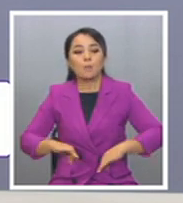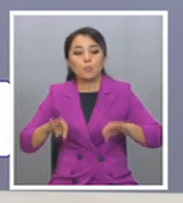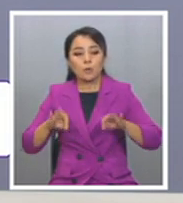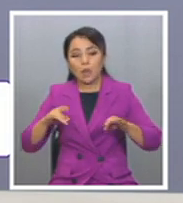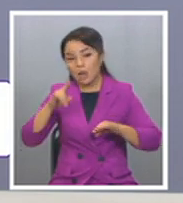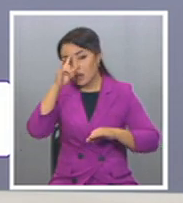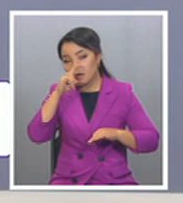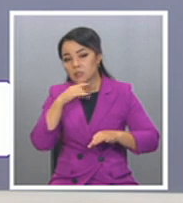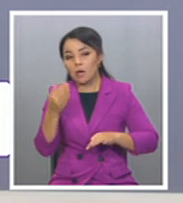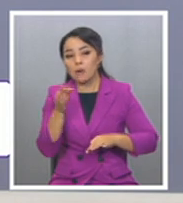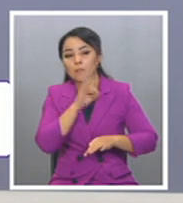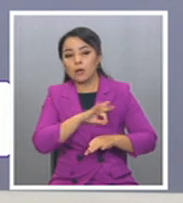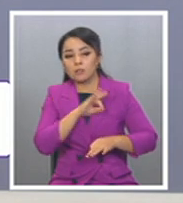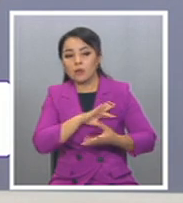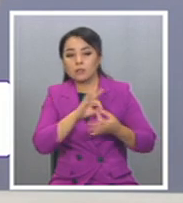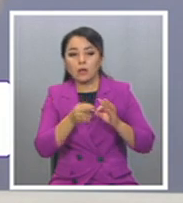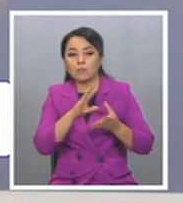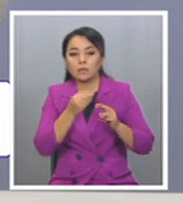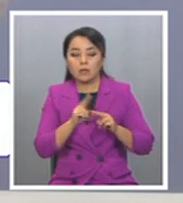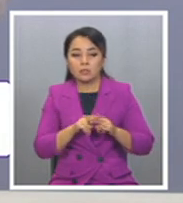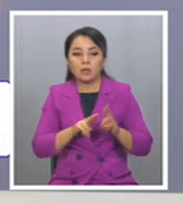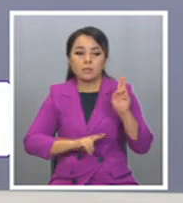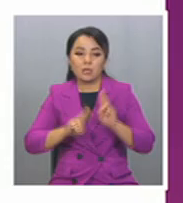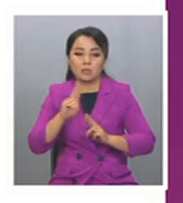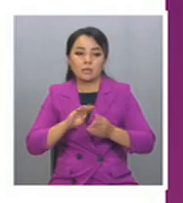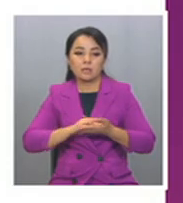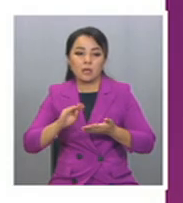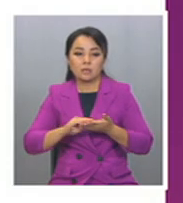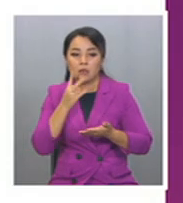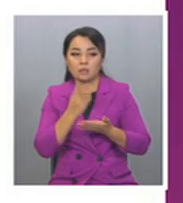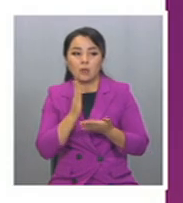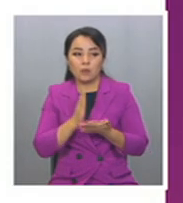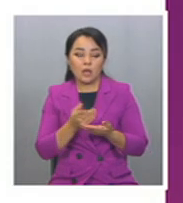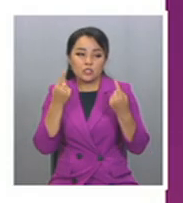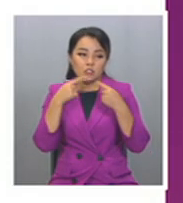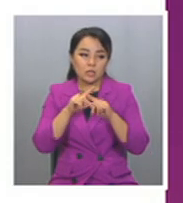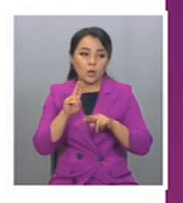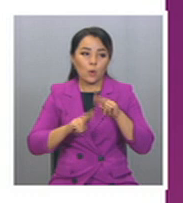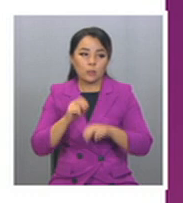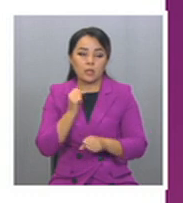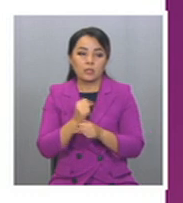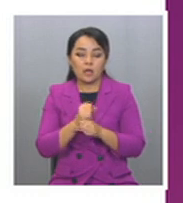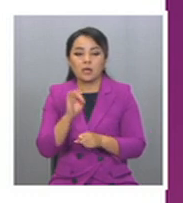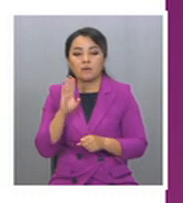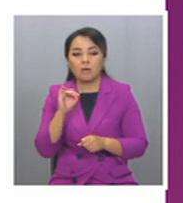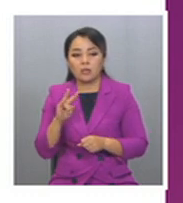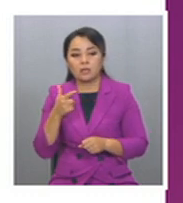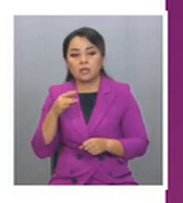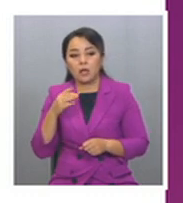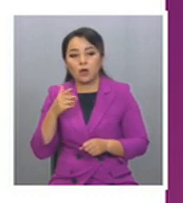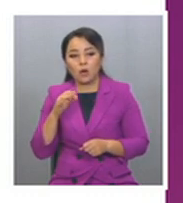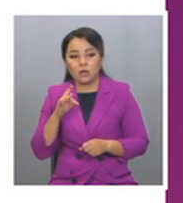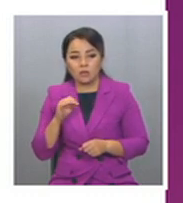қазақтардың пайдалана алғандығы әдістері туралы жазған екен. Инженер-құрылысшы Иван Григорьевич